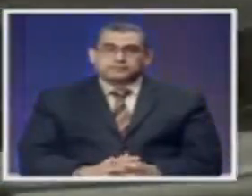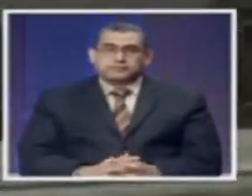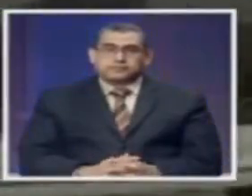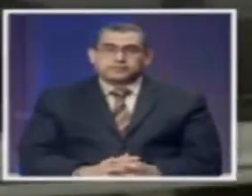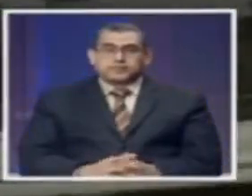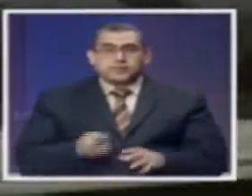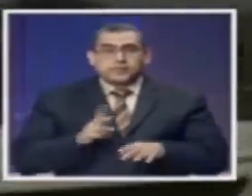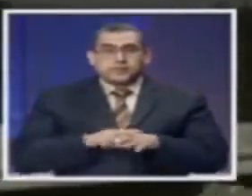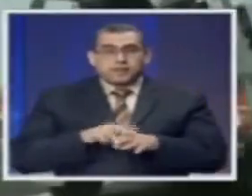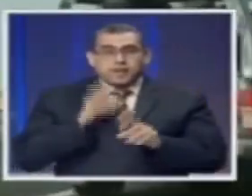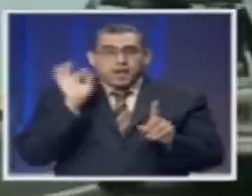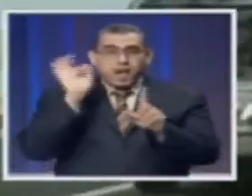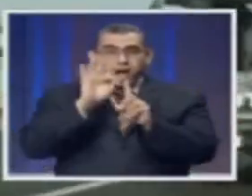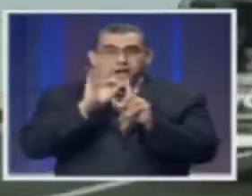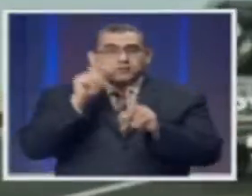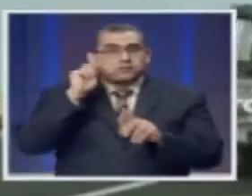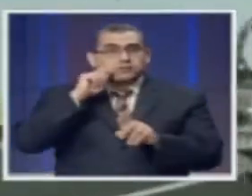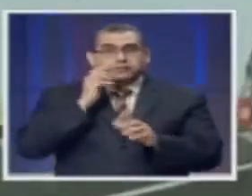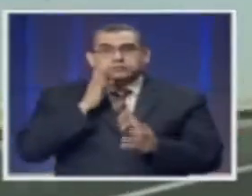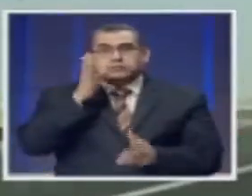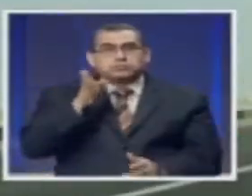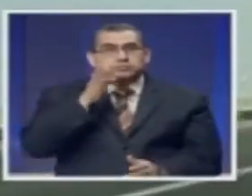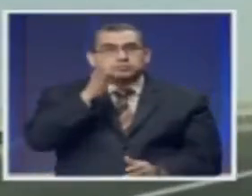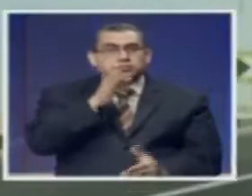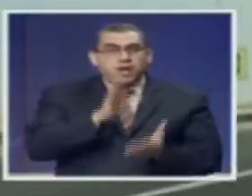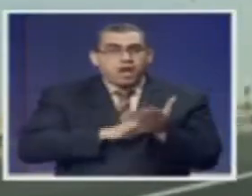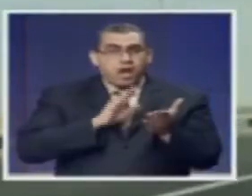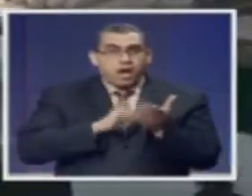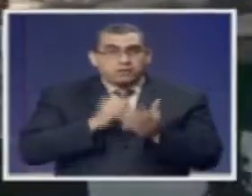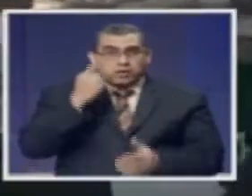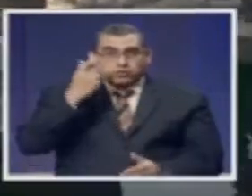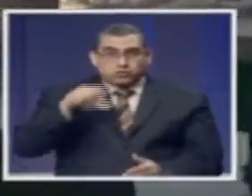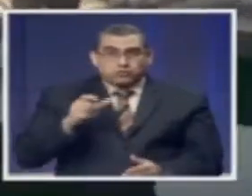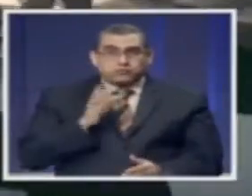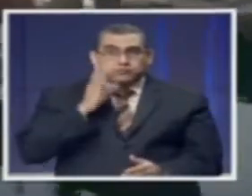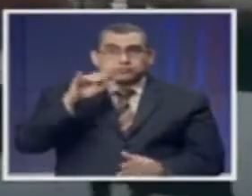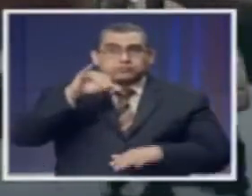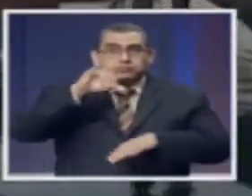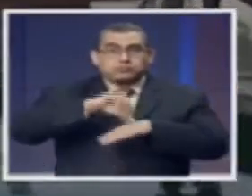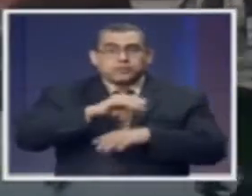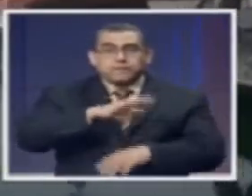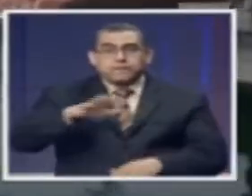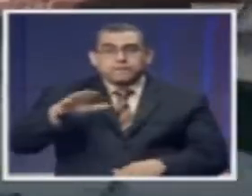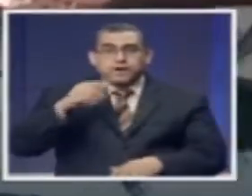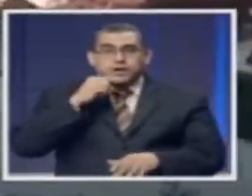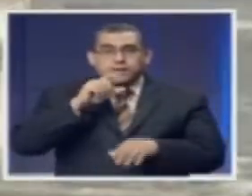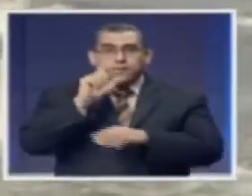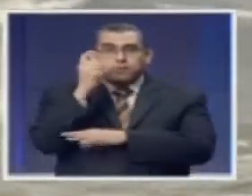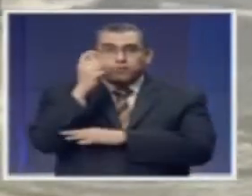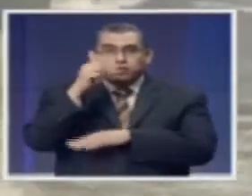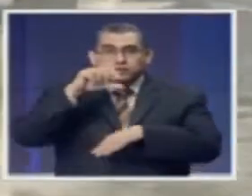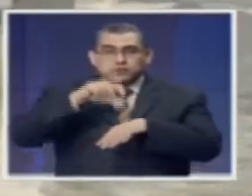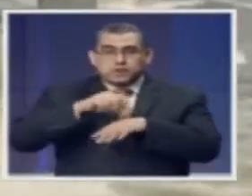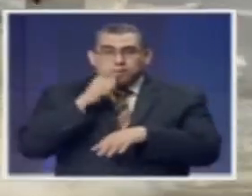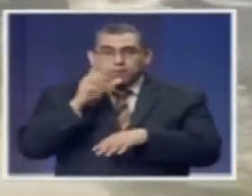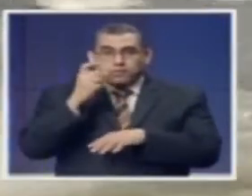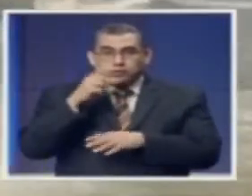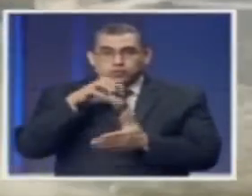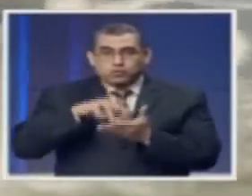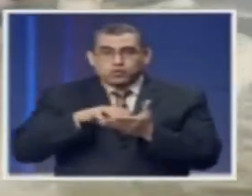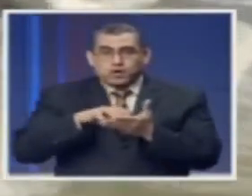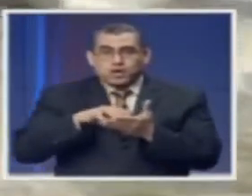وفي مجال استهداف البؤر الإجرامية شديدة الخطورة بمنطقة بحيرة منزلة بنطاق